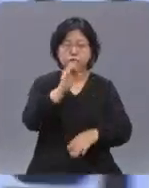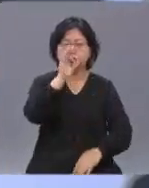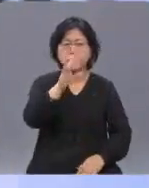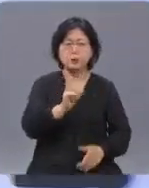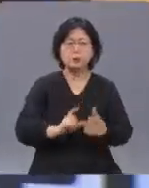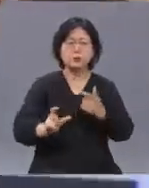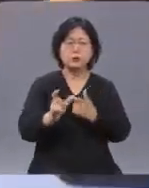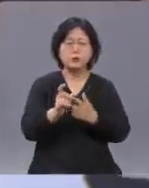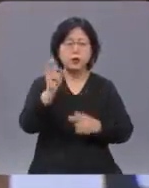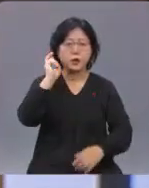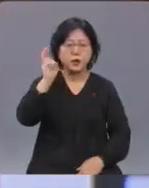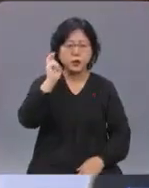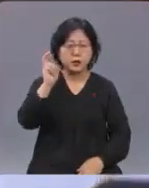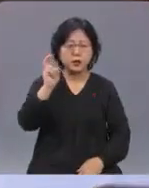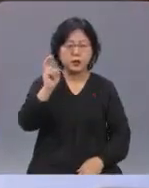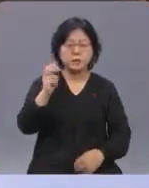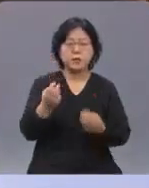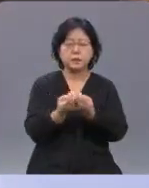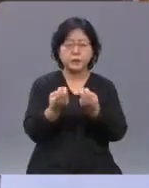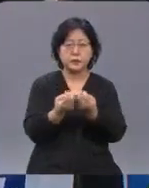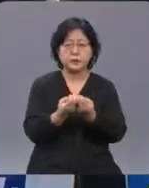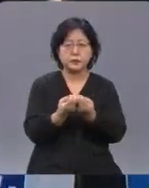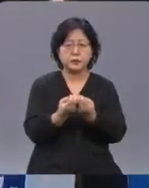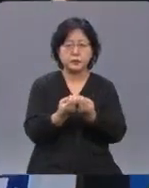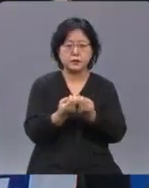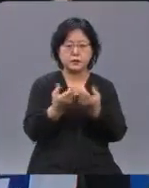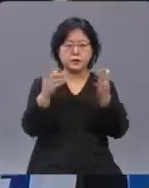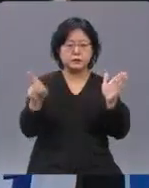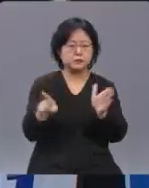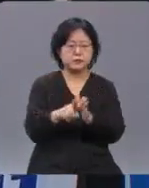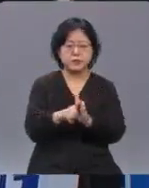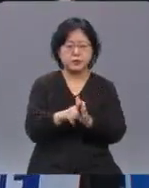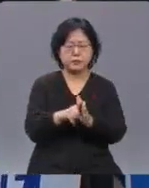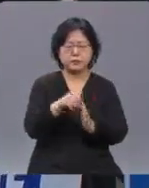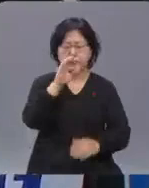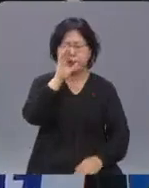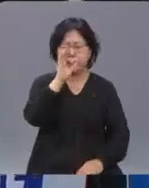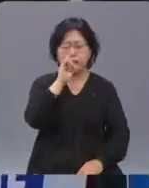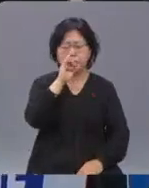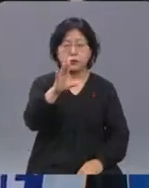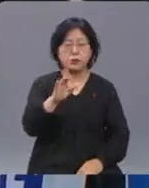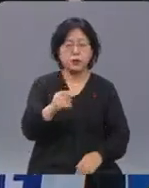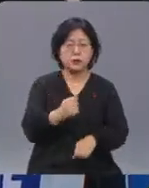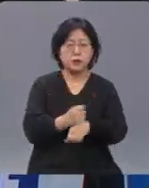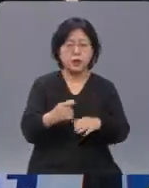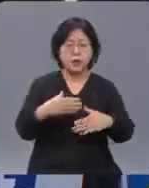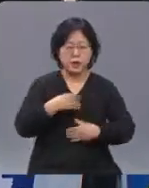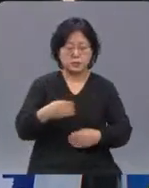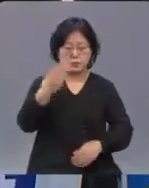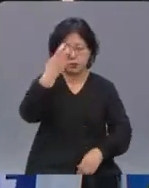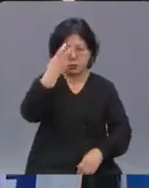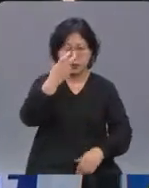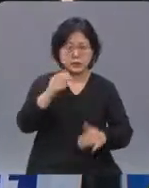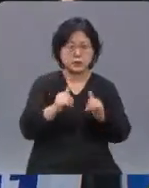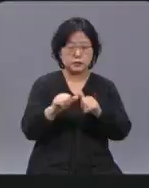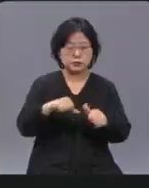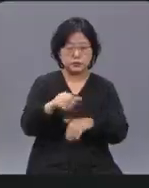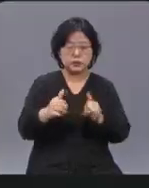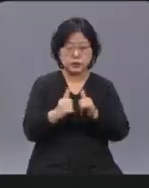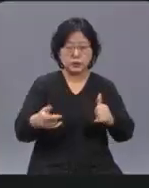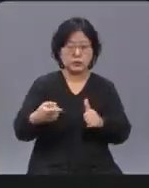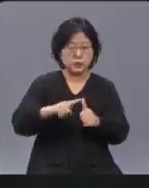있을 것이라고 추정하는 시뮬레이션 방식으로 신뢰할 수 없는 데다가 안정성 조사의 주민을 참여시키고